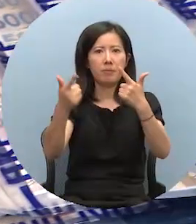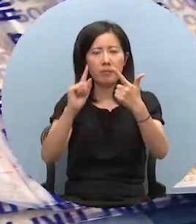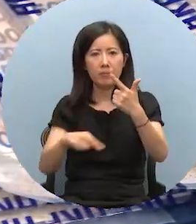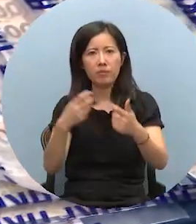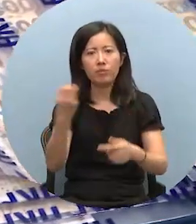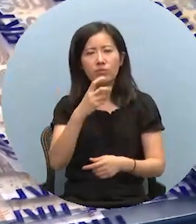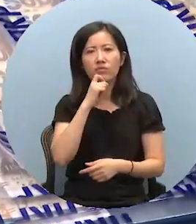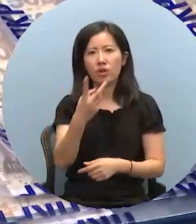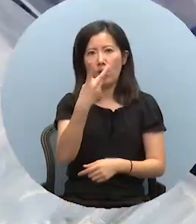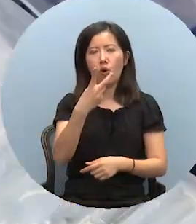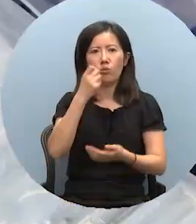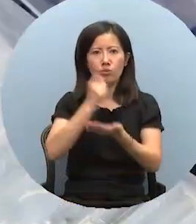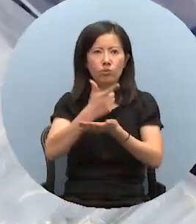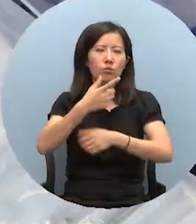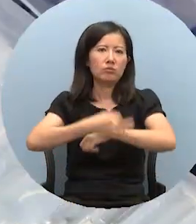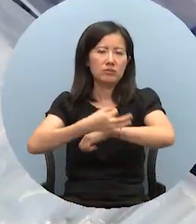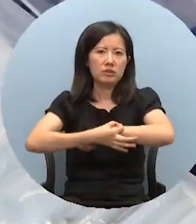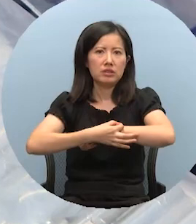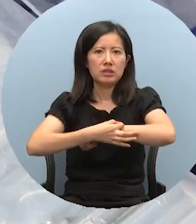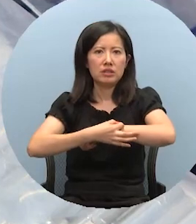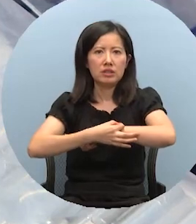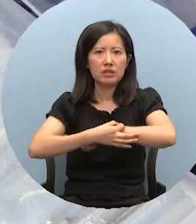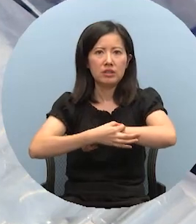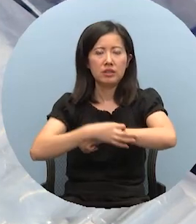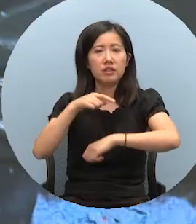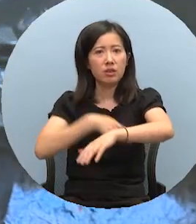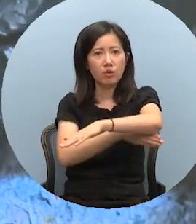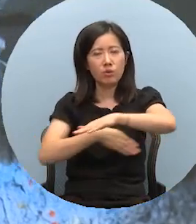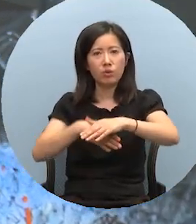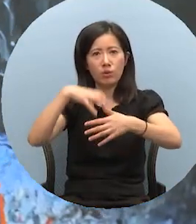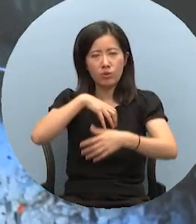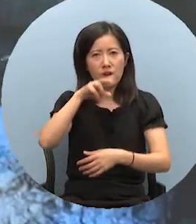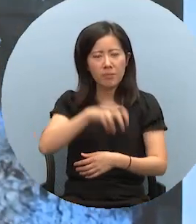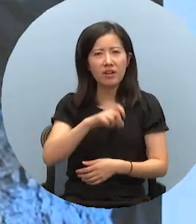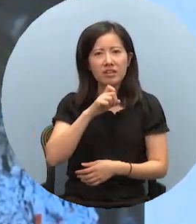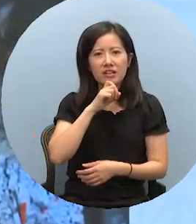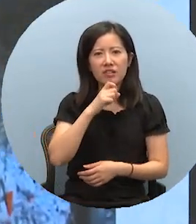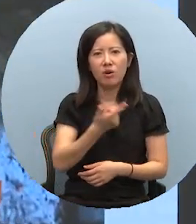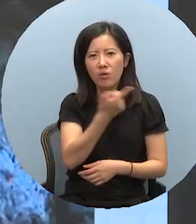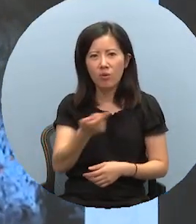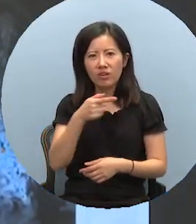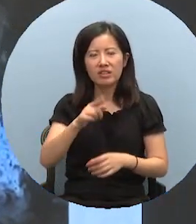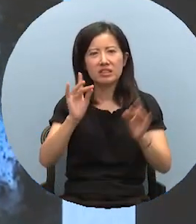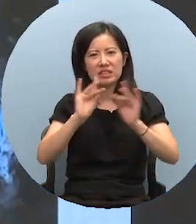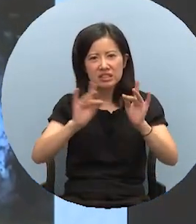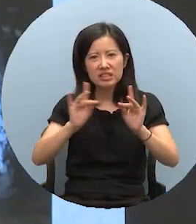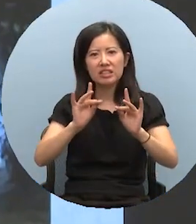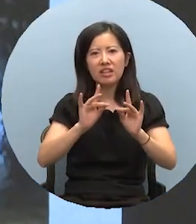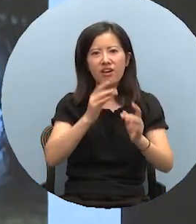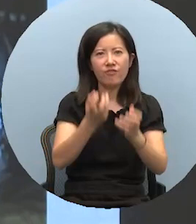2隻名貴手錶。警方在單位發現大量經碎紙機、